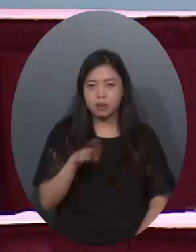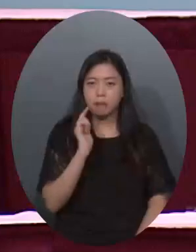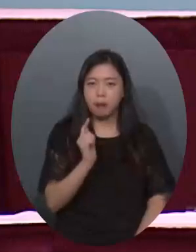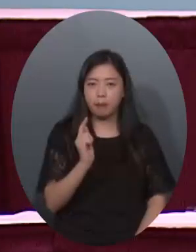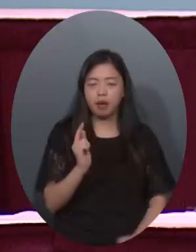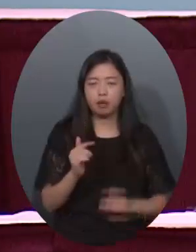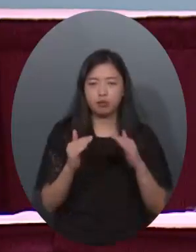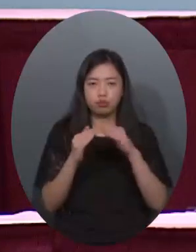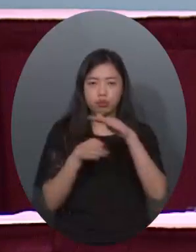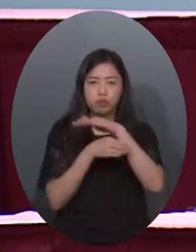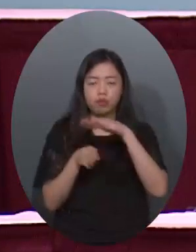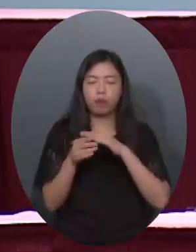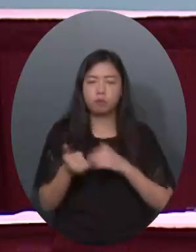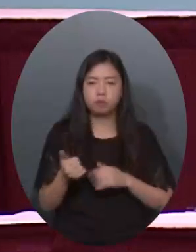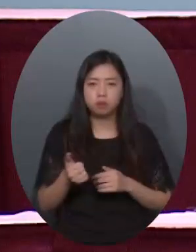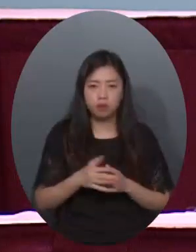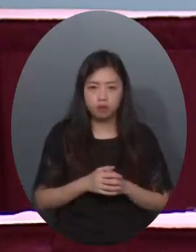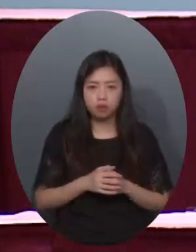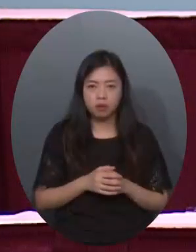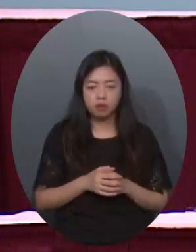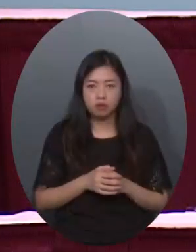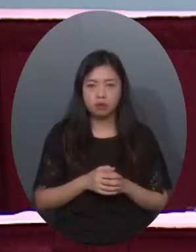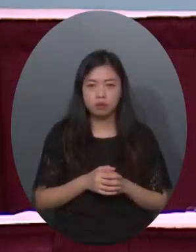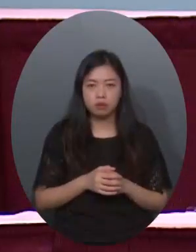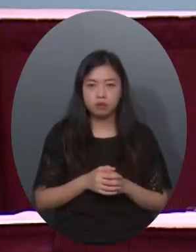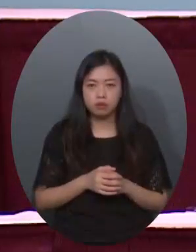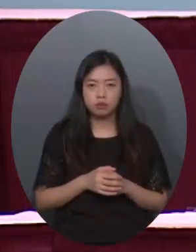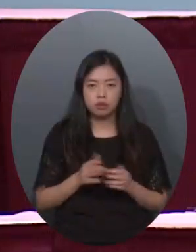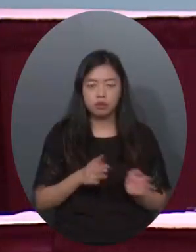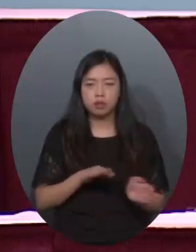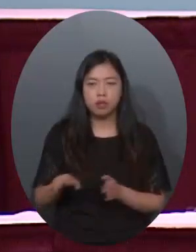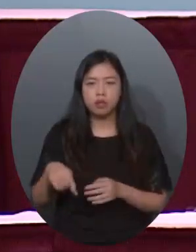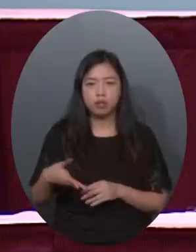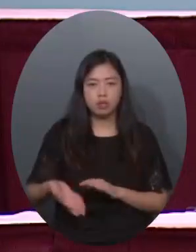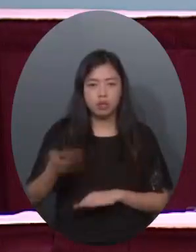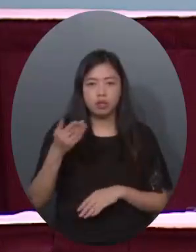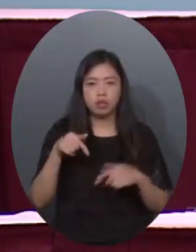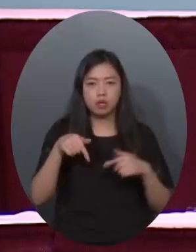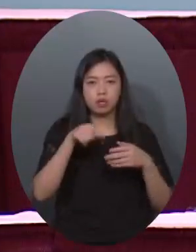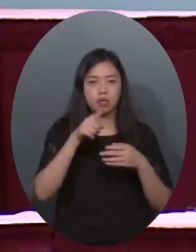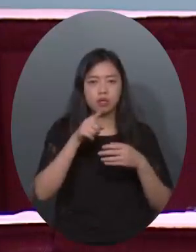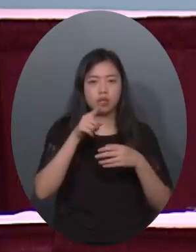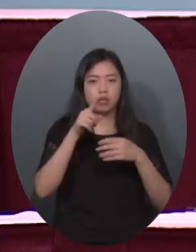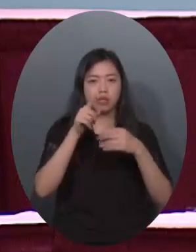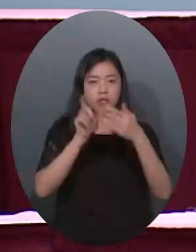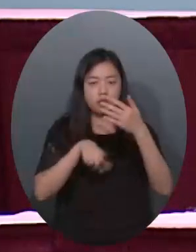位。上月港島南岸第一期進環已經開售，另外柏